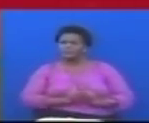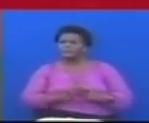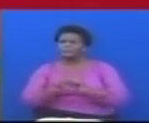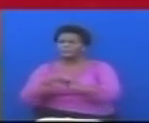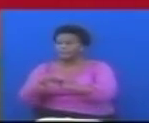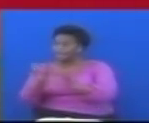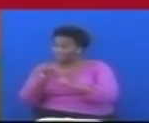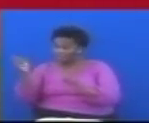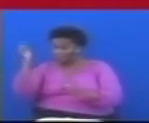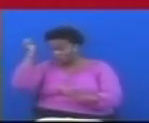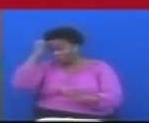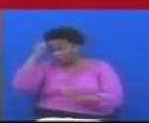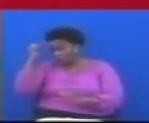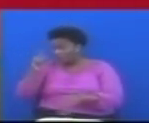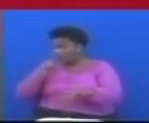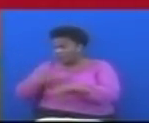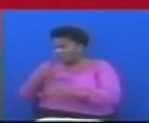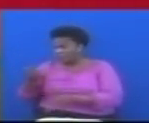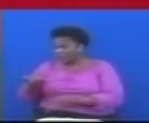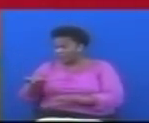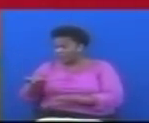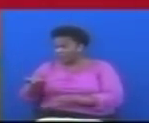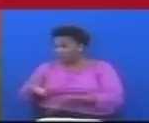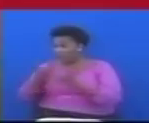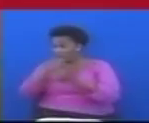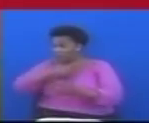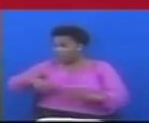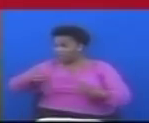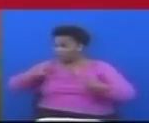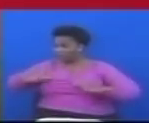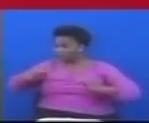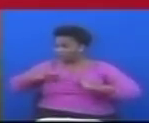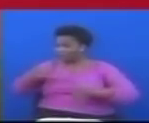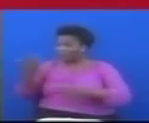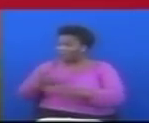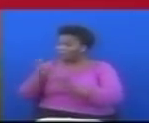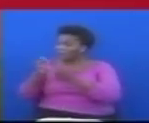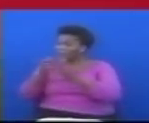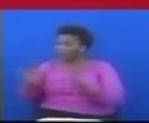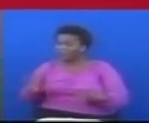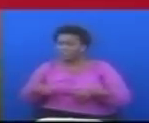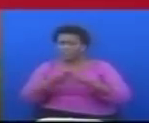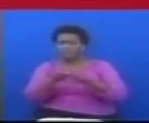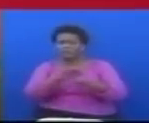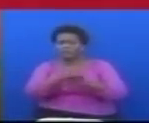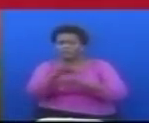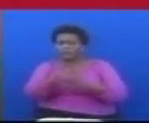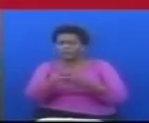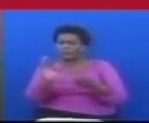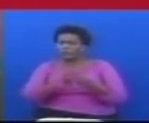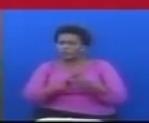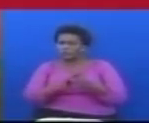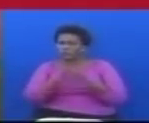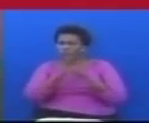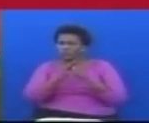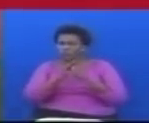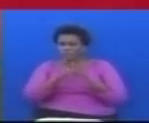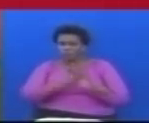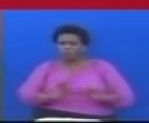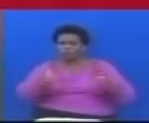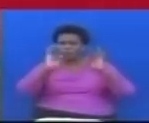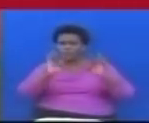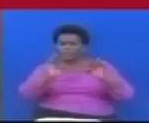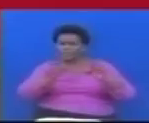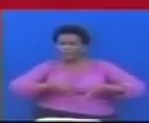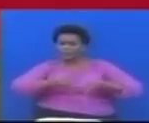rais pia nilipata nafasi ya kutoa ufafanuzi juu ya mpango kabambe wa kuiboresha barabara hii, lakini kwa sababu nahitaji